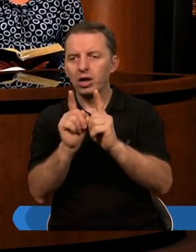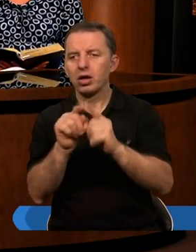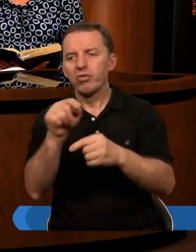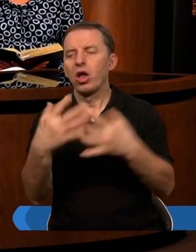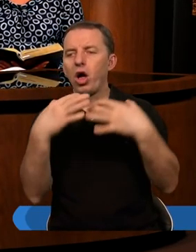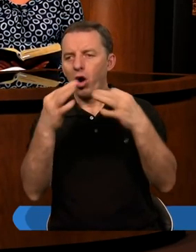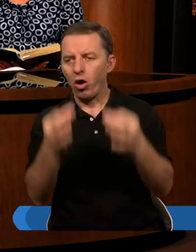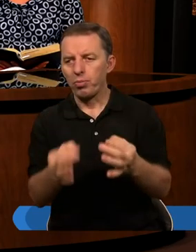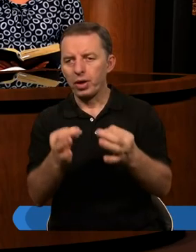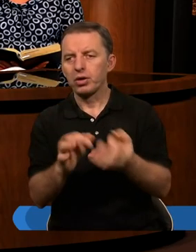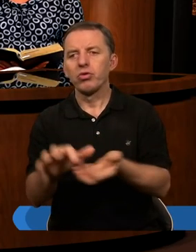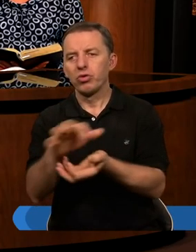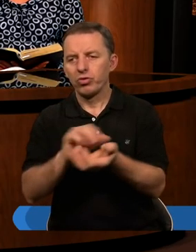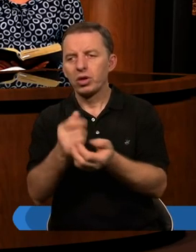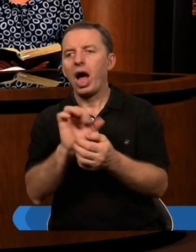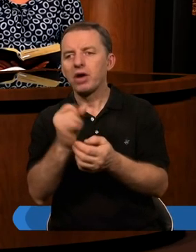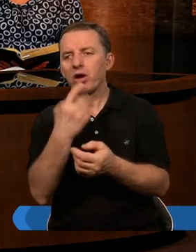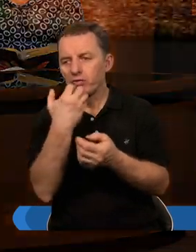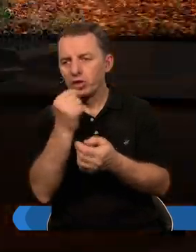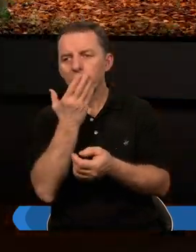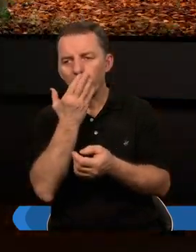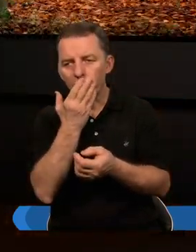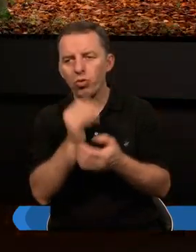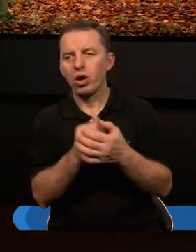tym obecnym świecie, i Asia też wcześniej mówiłaś,